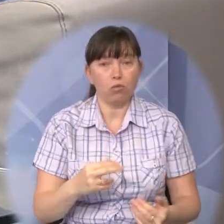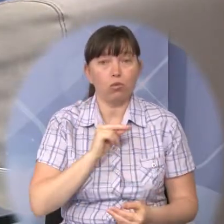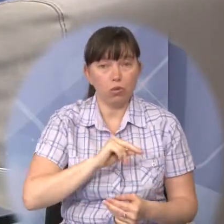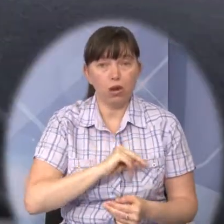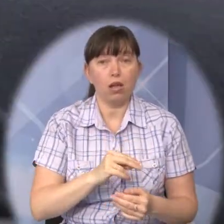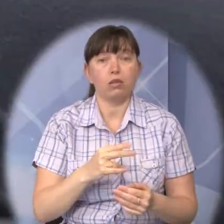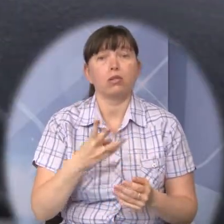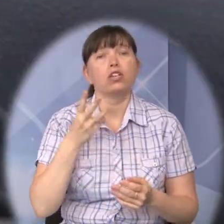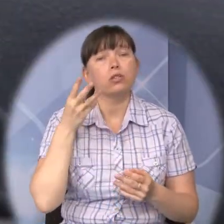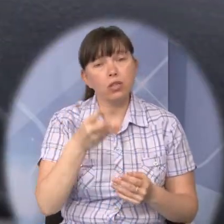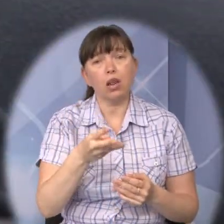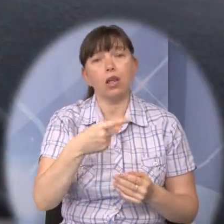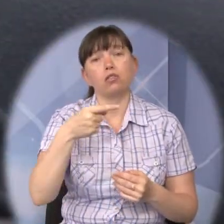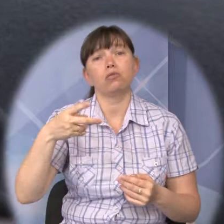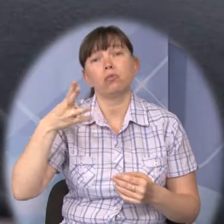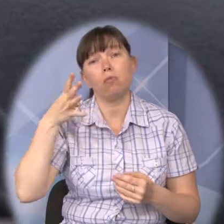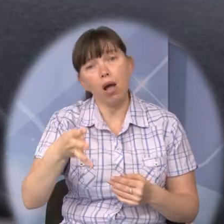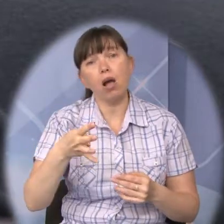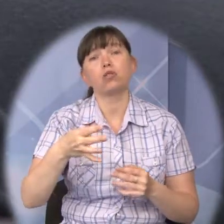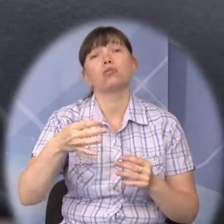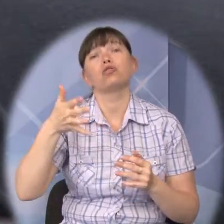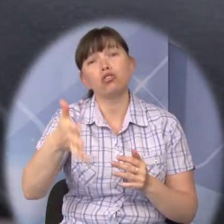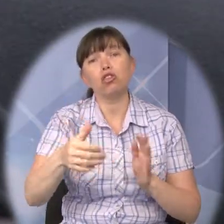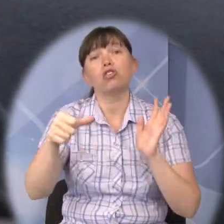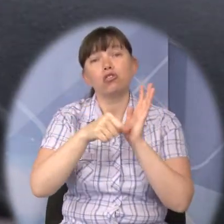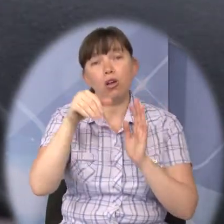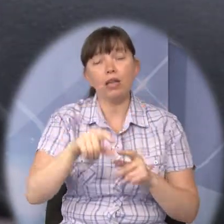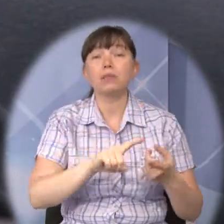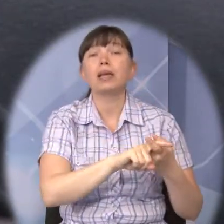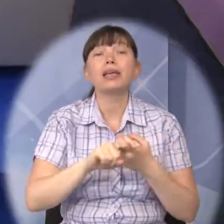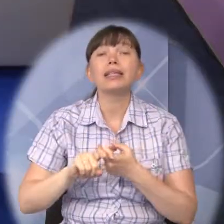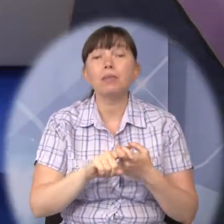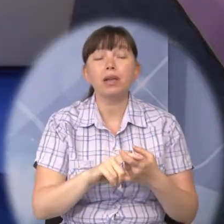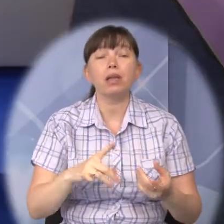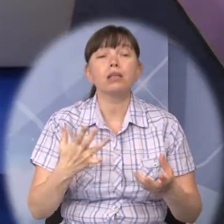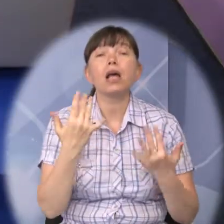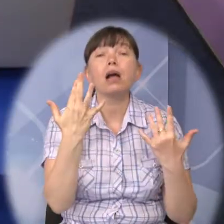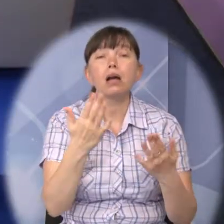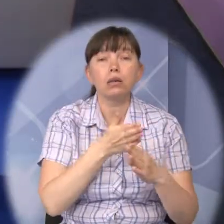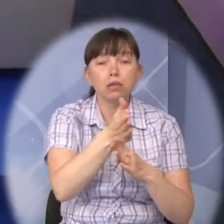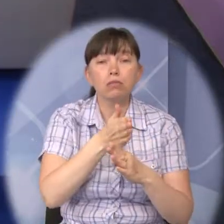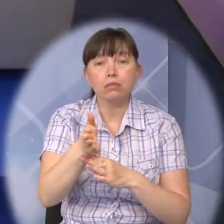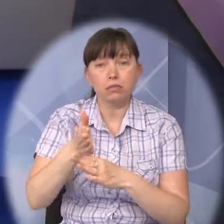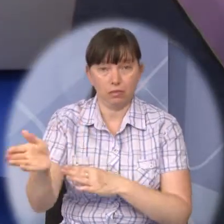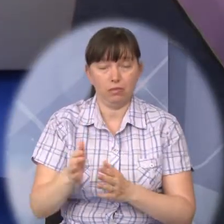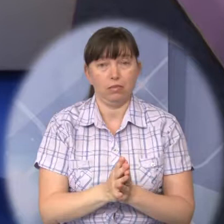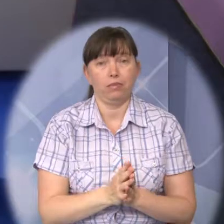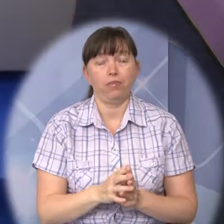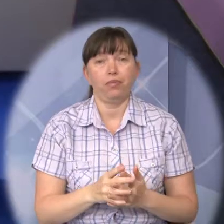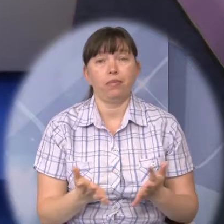și salariul de 3 și 4 și 5 și 6 mii, în dependență de volumul de servicii pe care îl fac, fiindcă